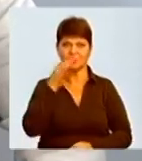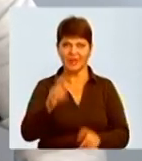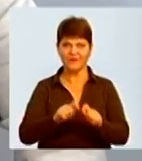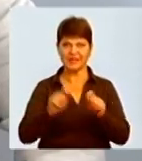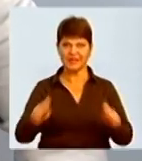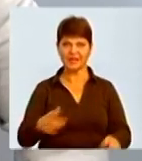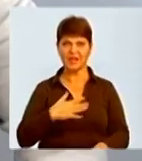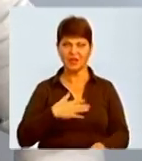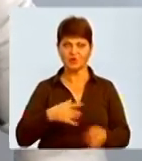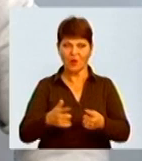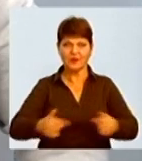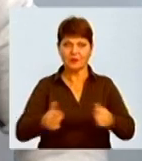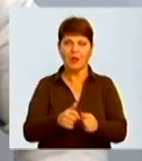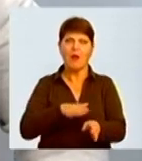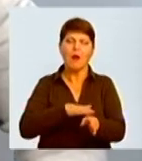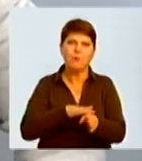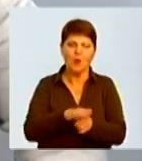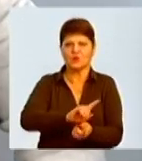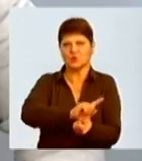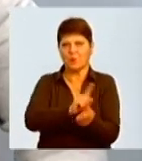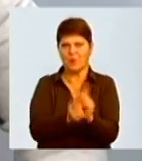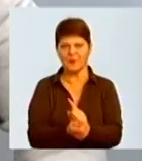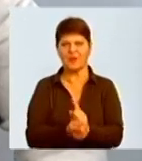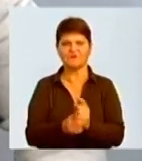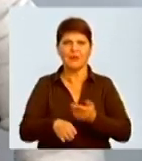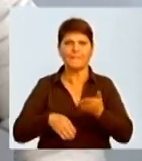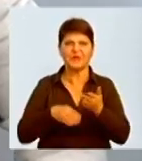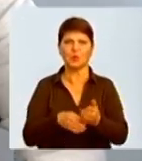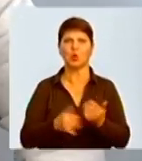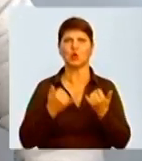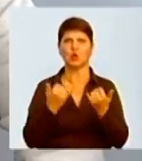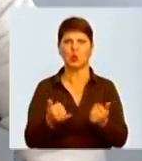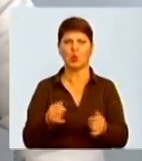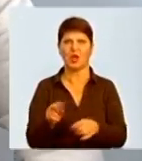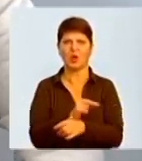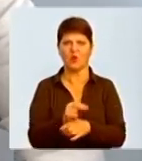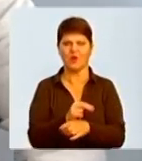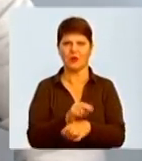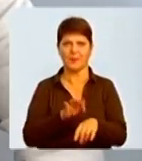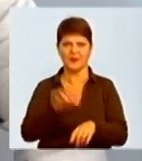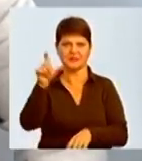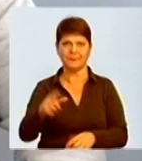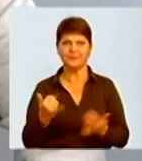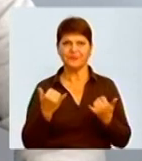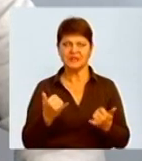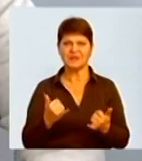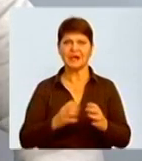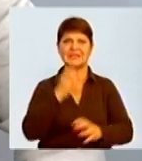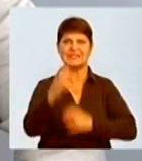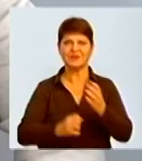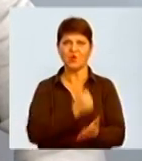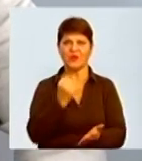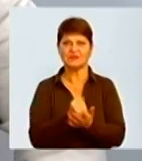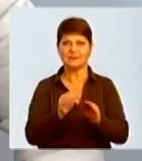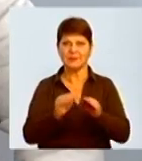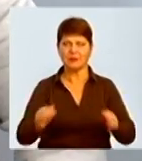відділення повністю помінявся підхід до лікування цих пацієнтів. Тому що ми витримуємо зараз світові стандарти. Ми обстежуємо